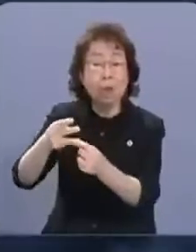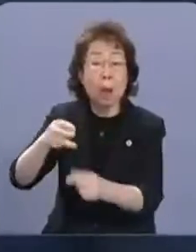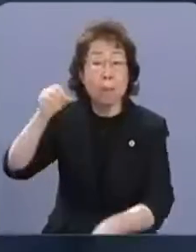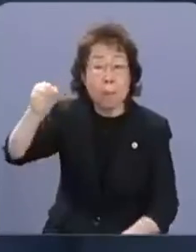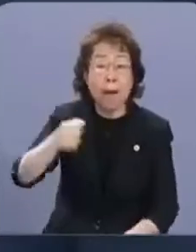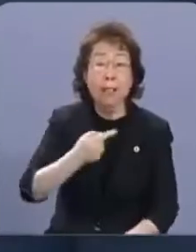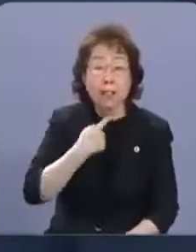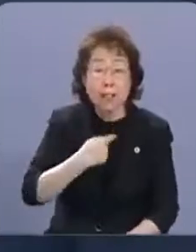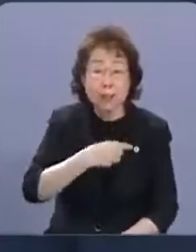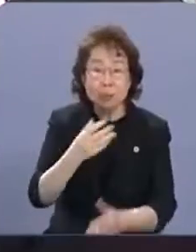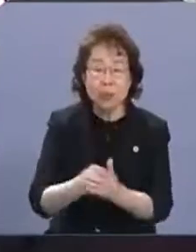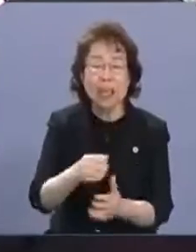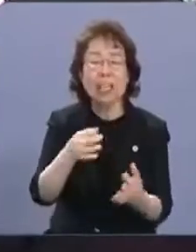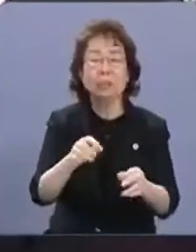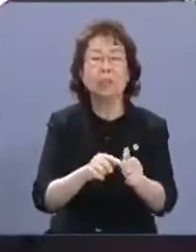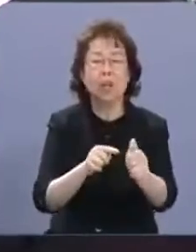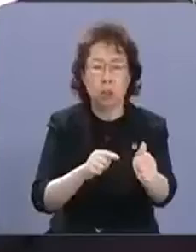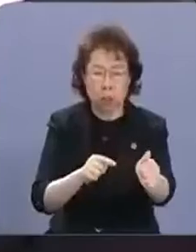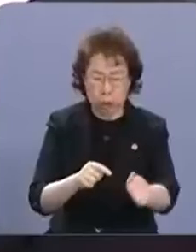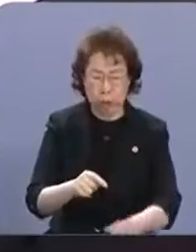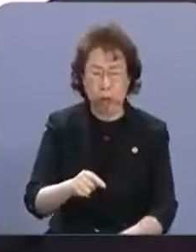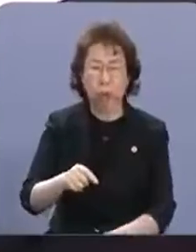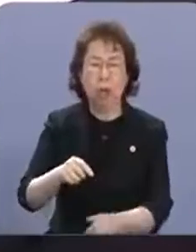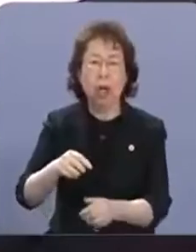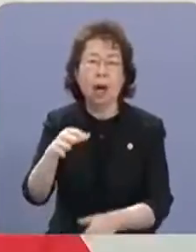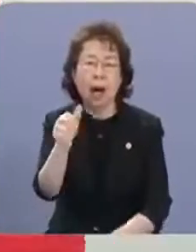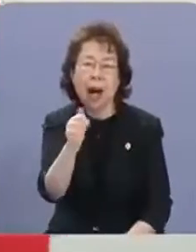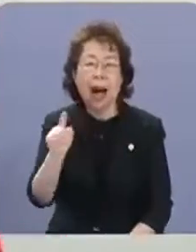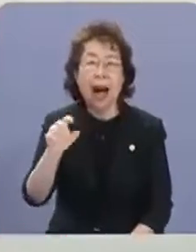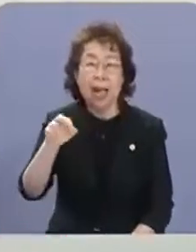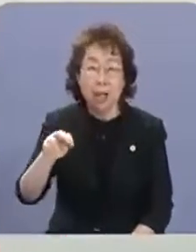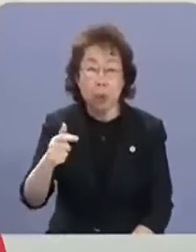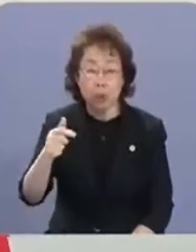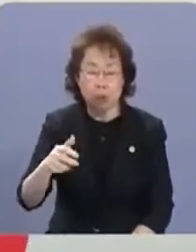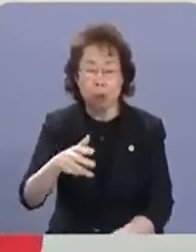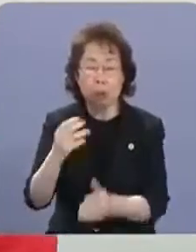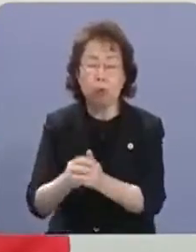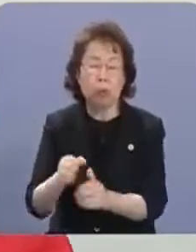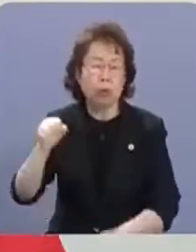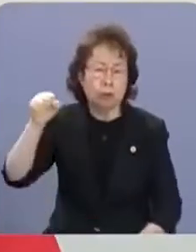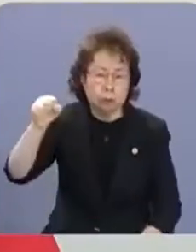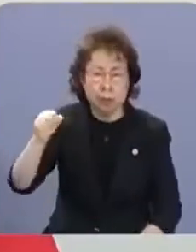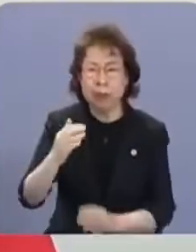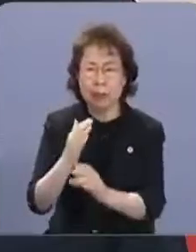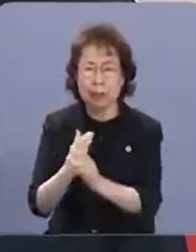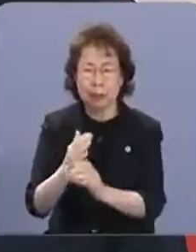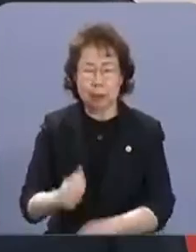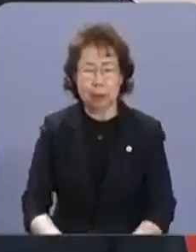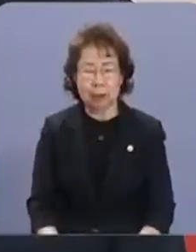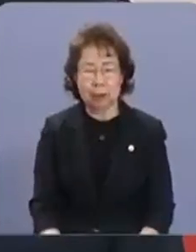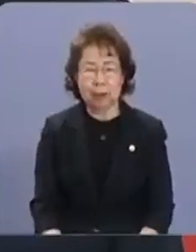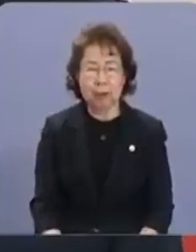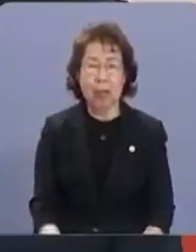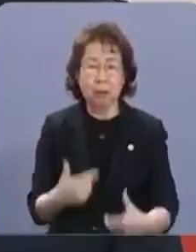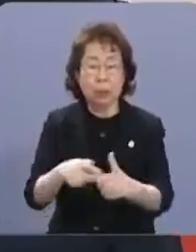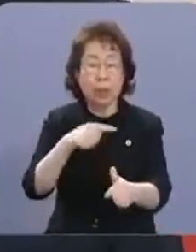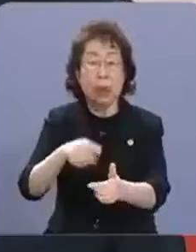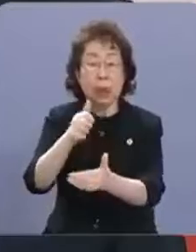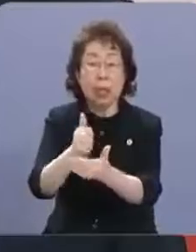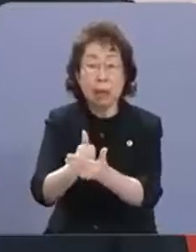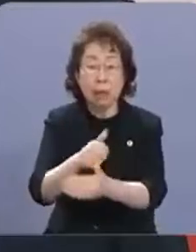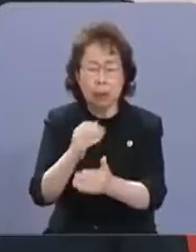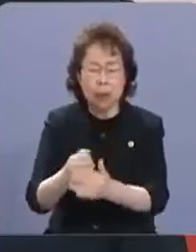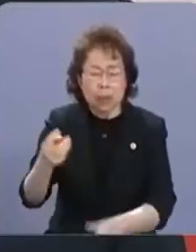김석준 현 교육감과 한국교총 회장 출신인 하연수 전 부산교대 총장이 출마했습니다. 이번 부산시 교육감